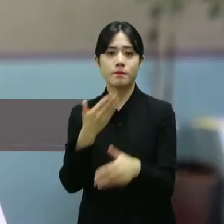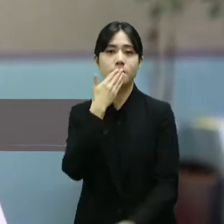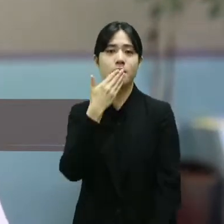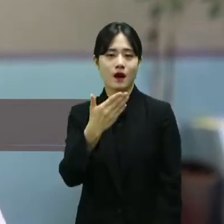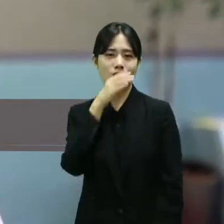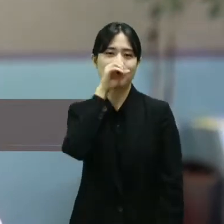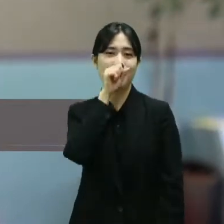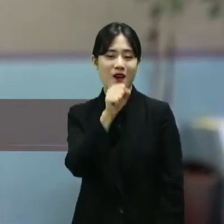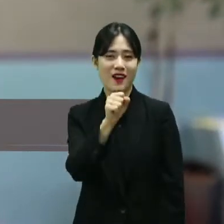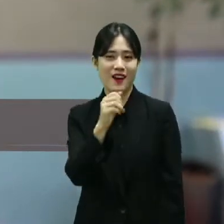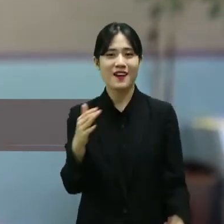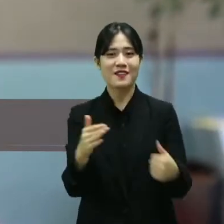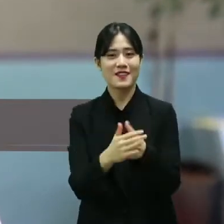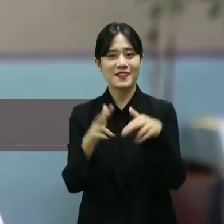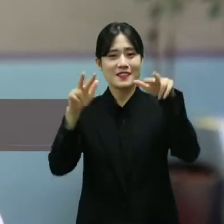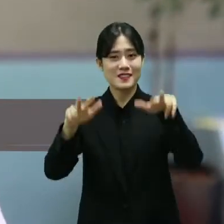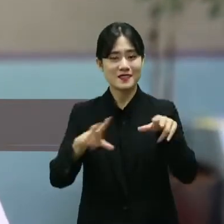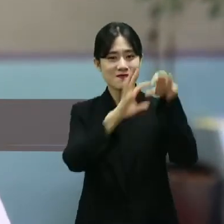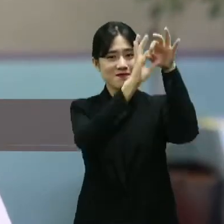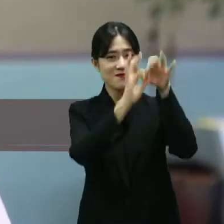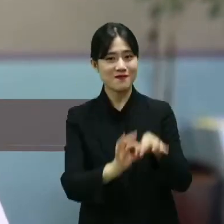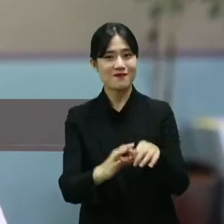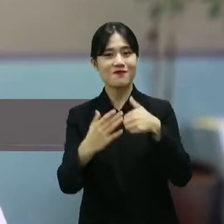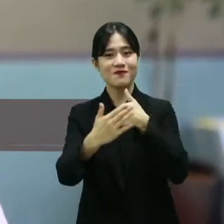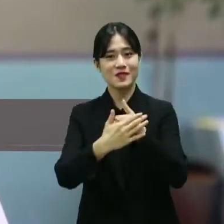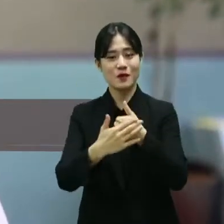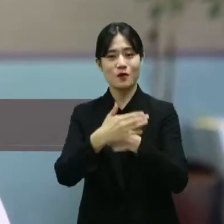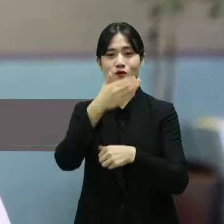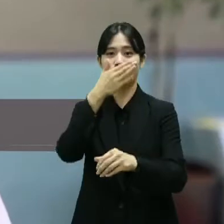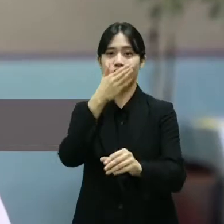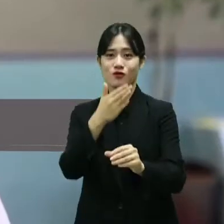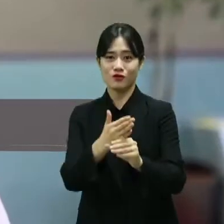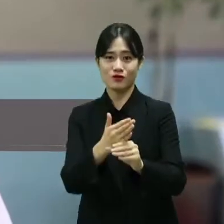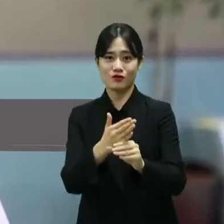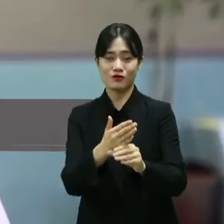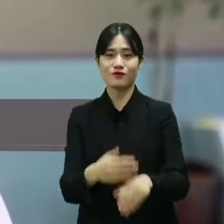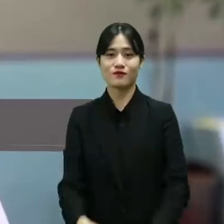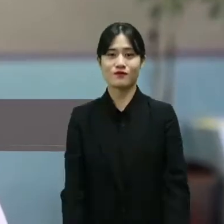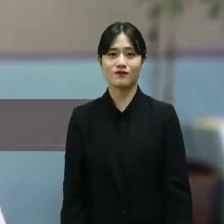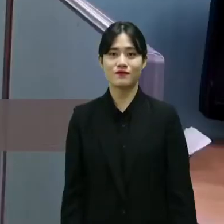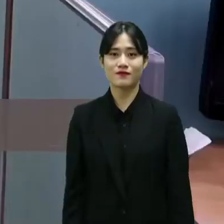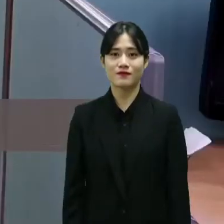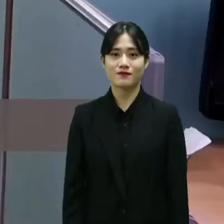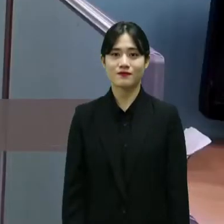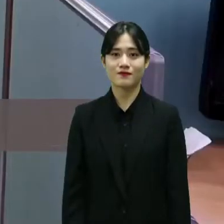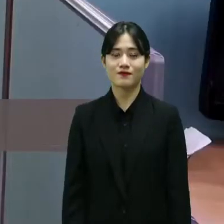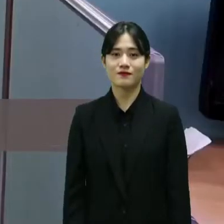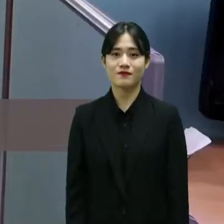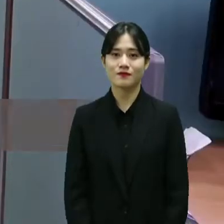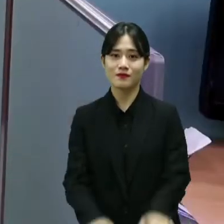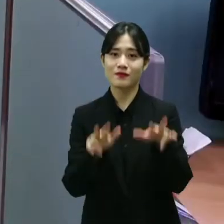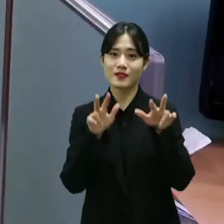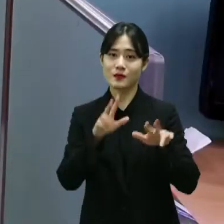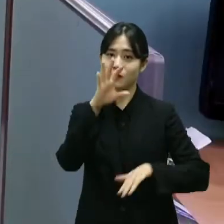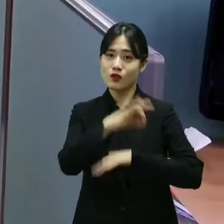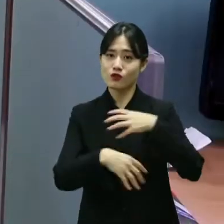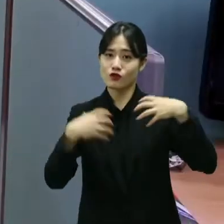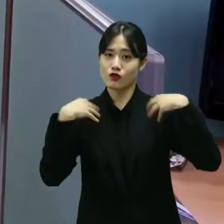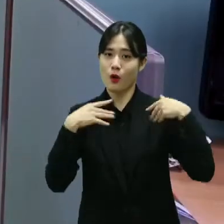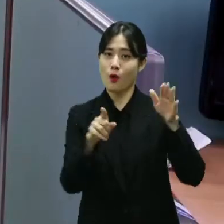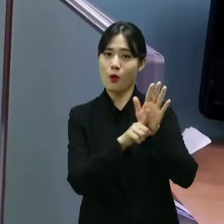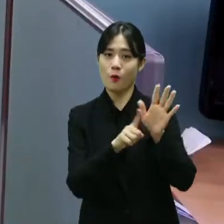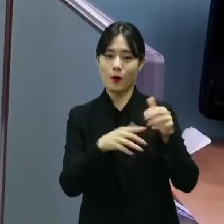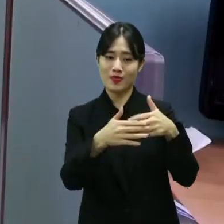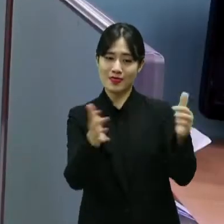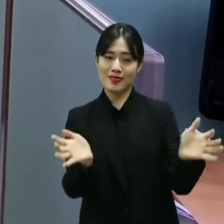수 있다는 장점이 있어서 지금도 그런 걸 프로그램을 지원받아서 이렇게 근무를 하고 있습니다. 오, 지금 이제